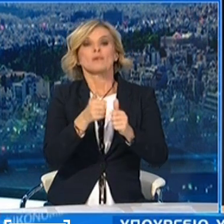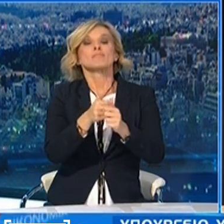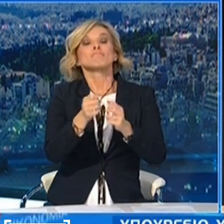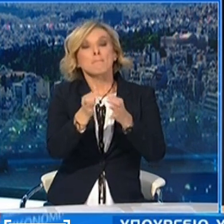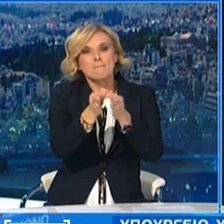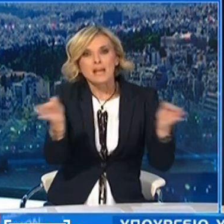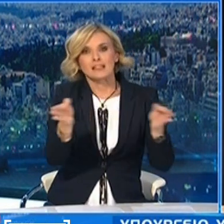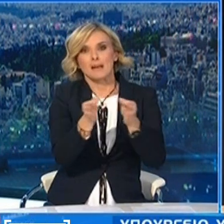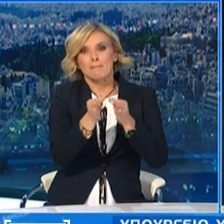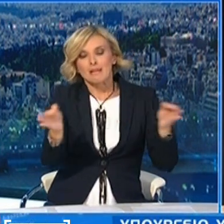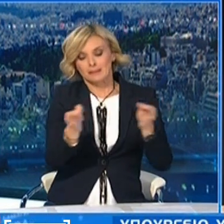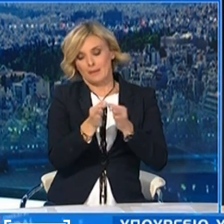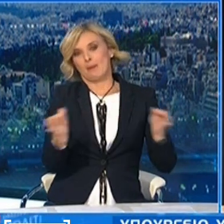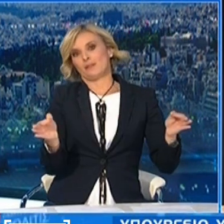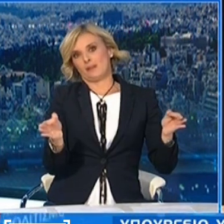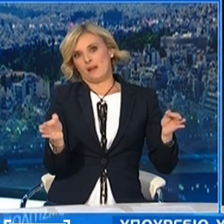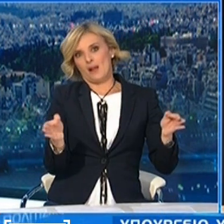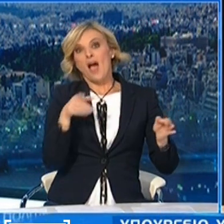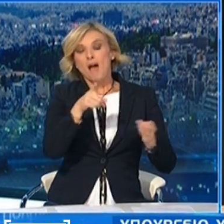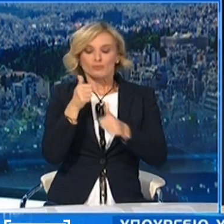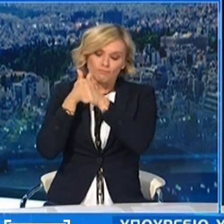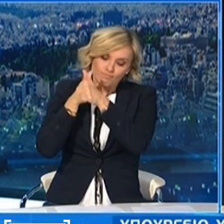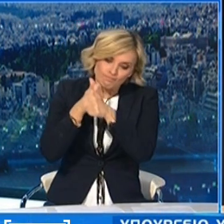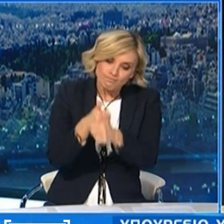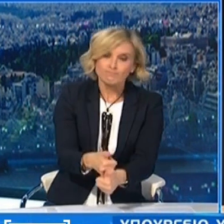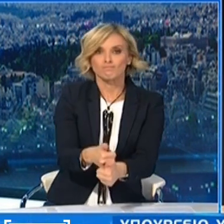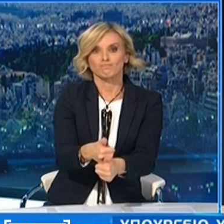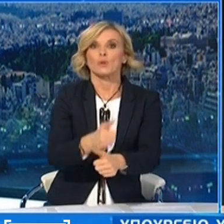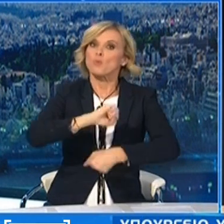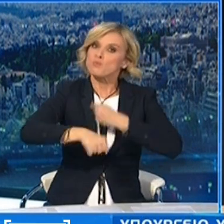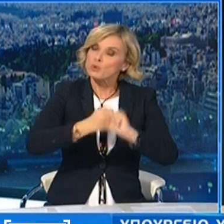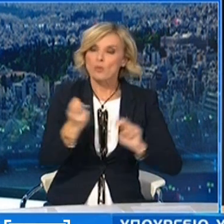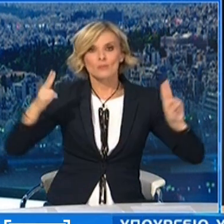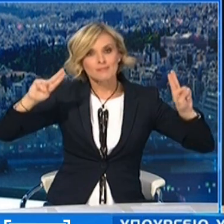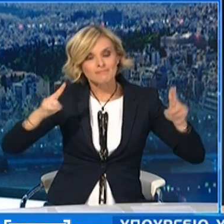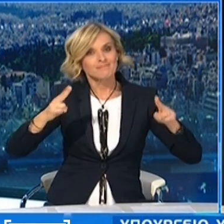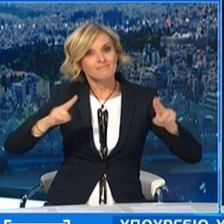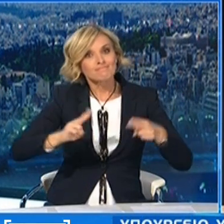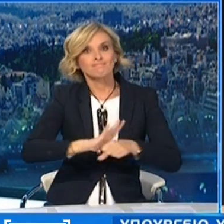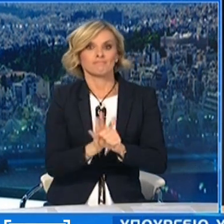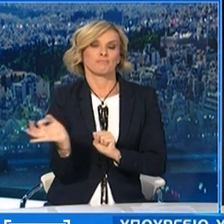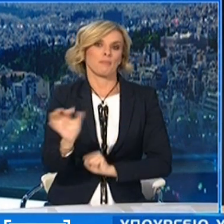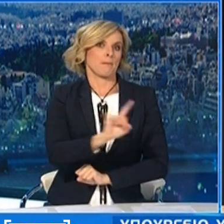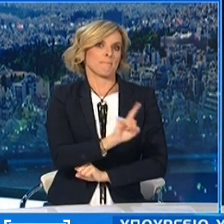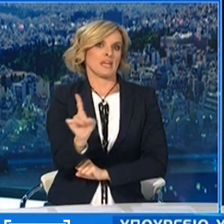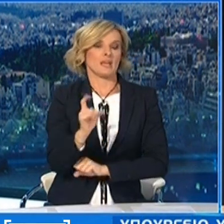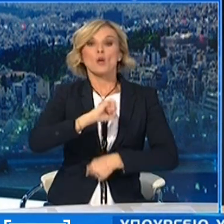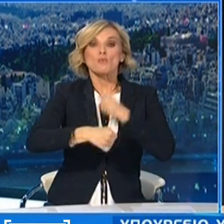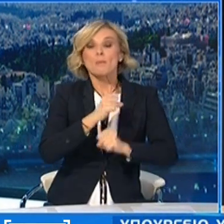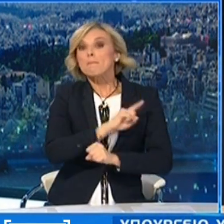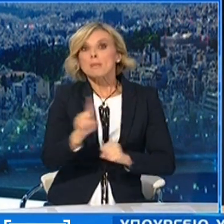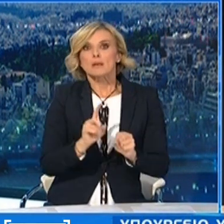γράμμα τα μέτρα αυτοπροστασίας. Είναι ο μόνος τρόπος να περιορίσουμε τη διασπορά της πανδημίας, να αποφύγουμε μια τροπή προς το